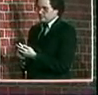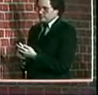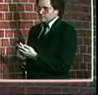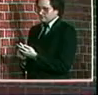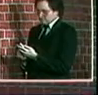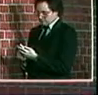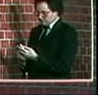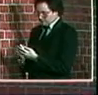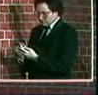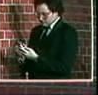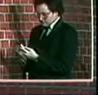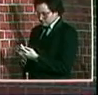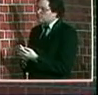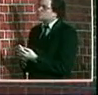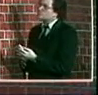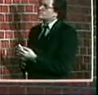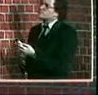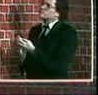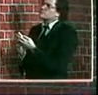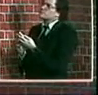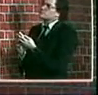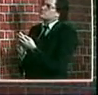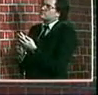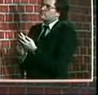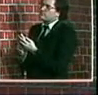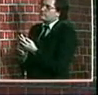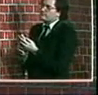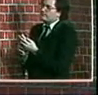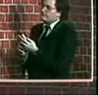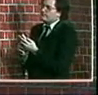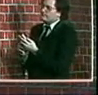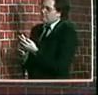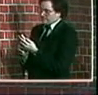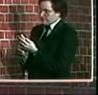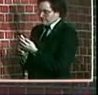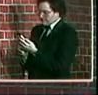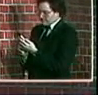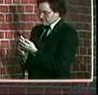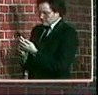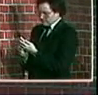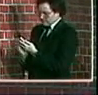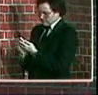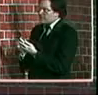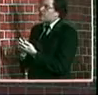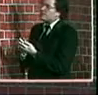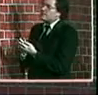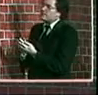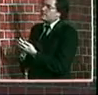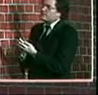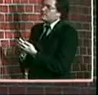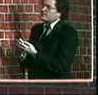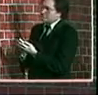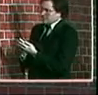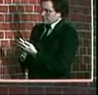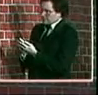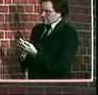Hát a furcsa dolgok történnek. Hagyjon kérem szépen engem békébe ezekkel a vágás és itt kérem,